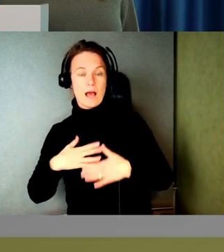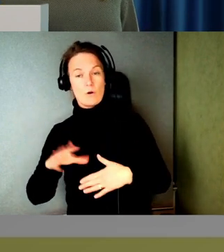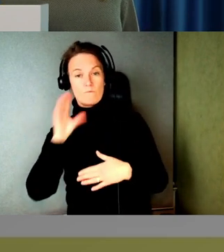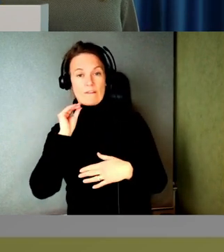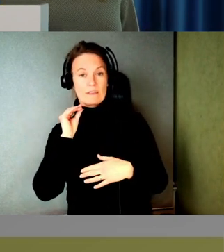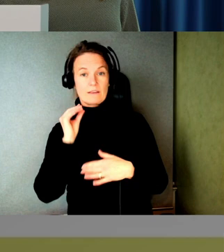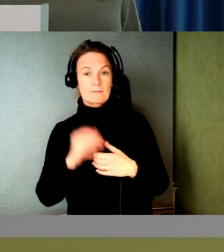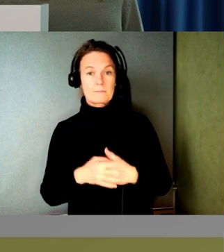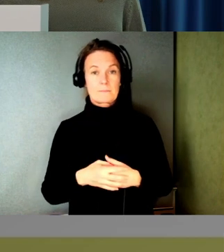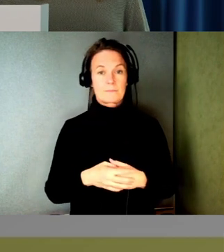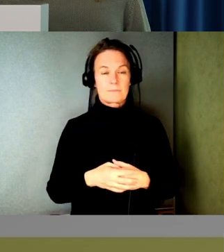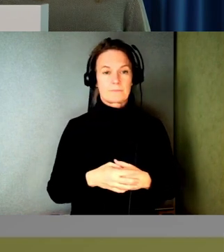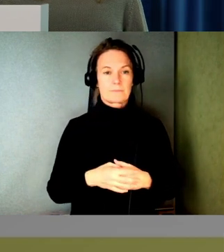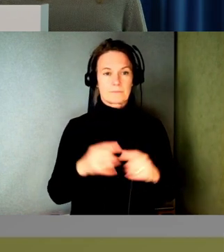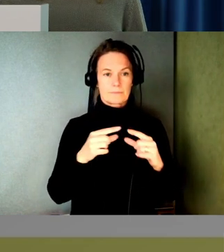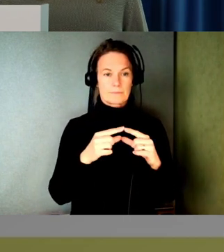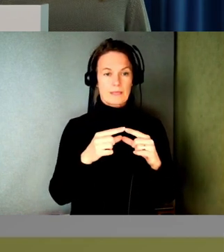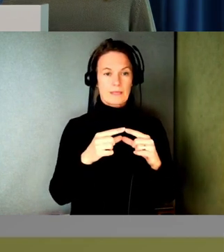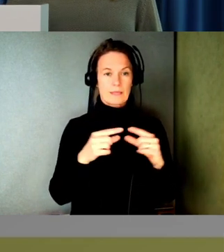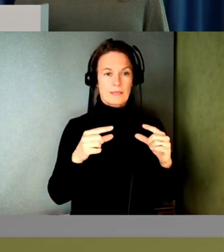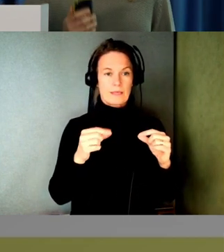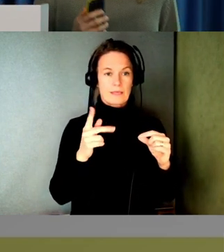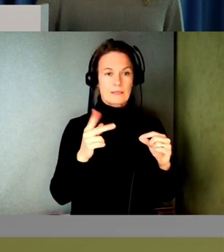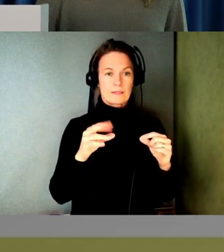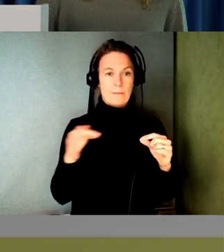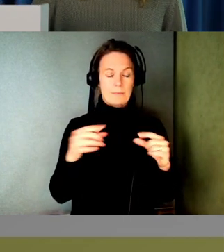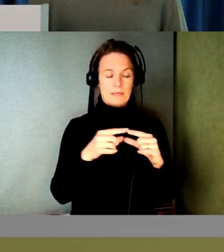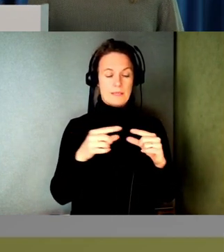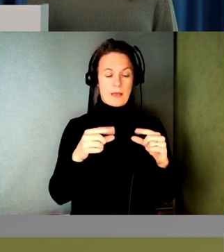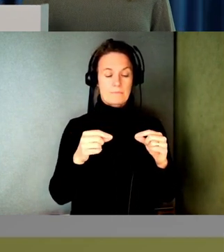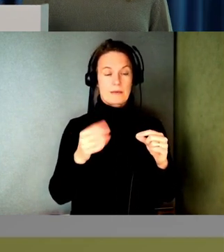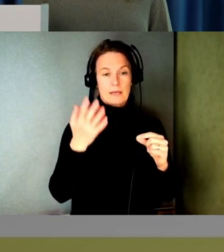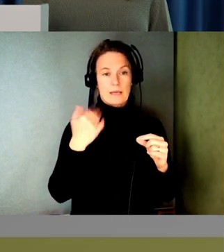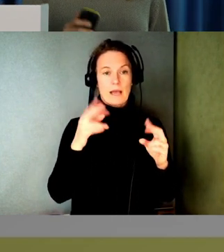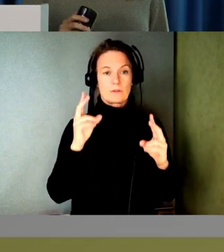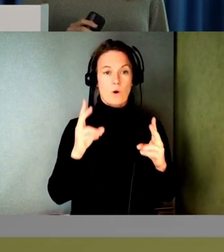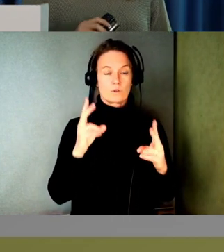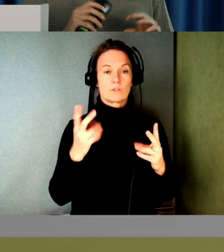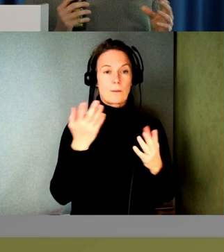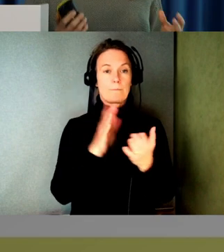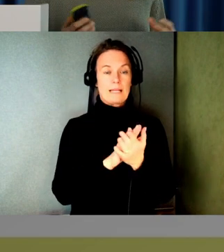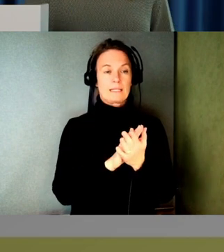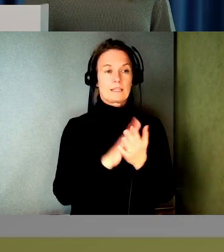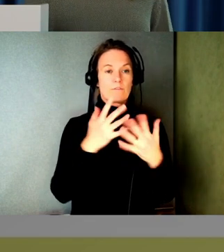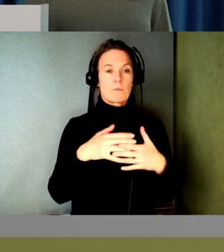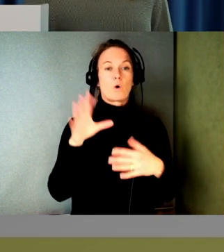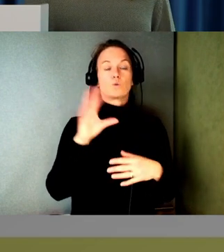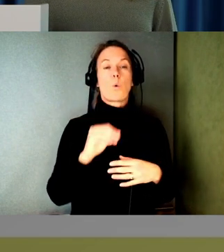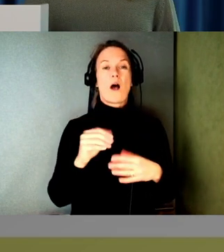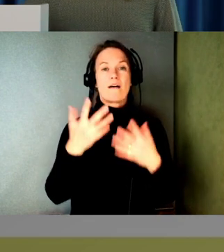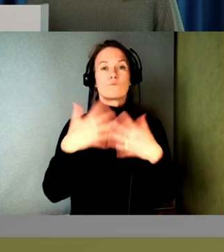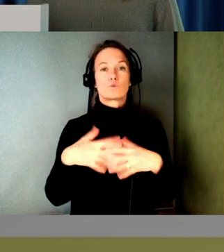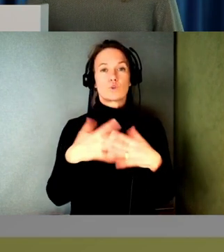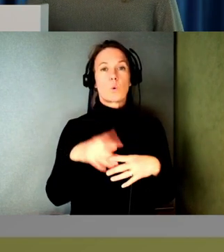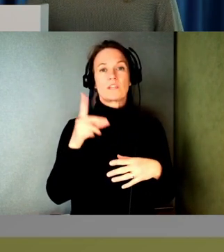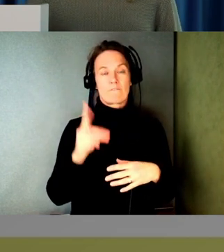eh knappar kan också ibland vara i bildformat och då ska de också har textalternativ och där är det funktionen för knappen